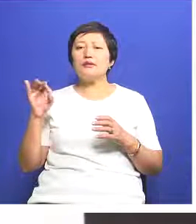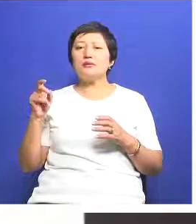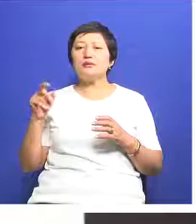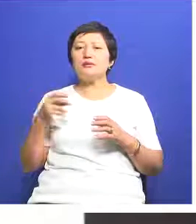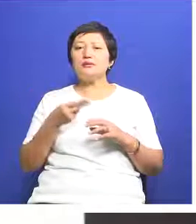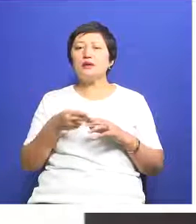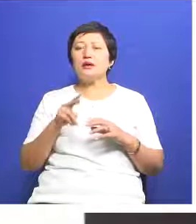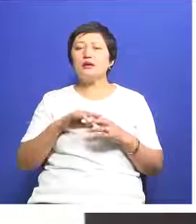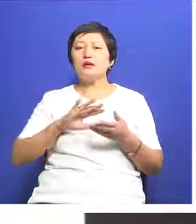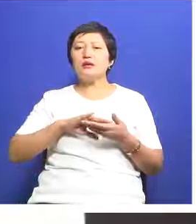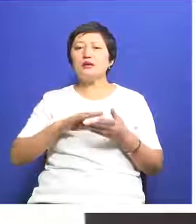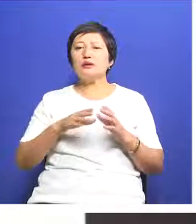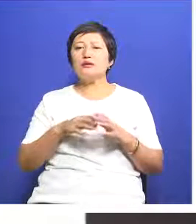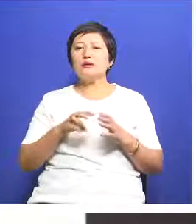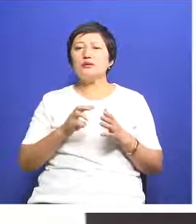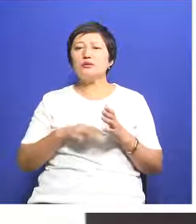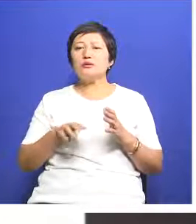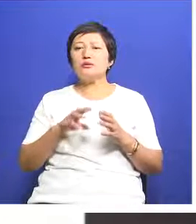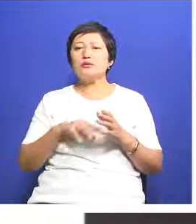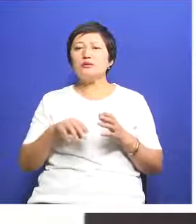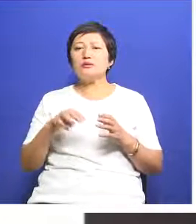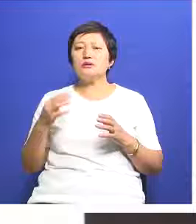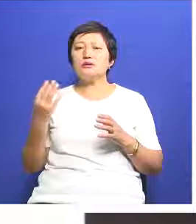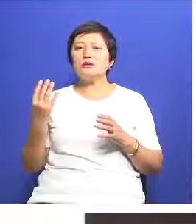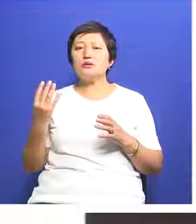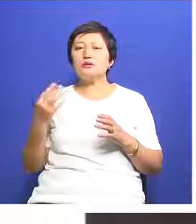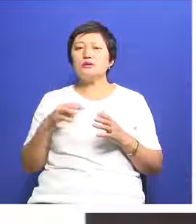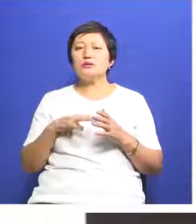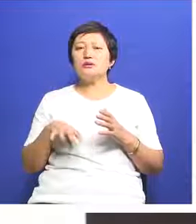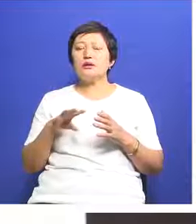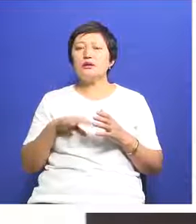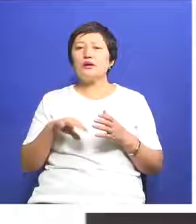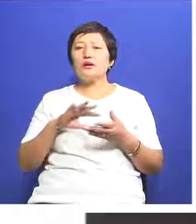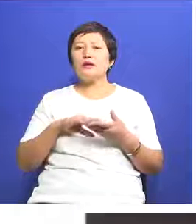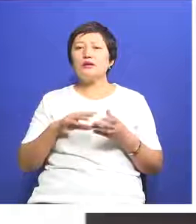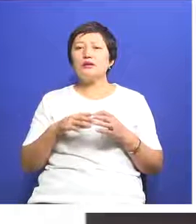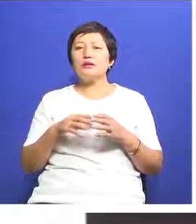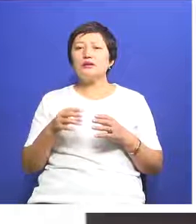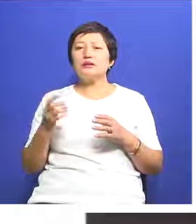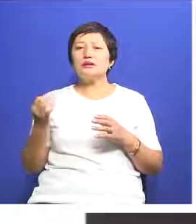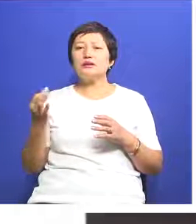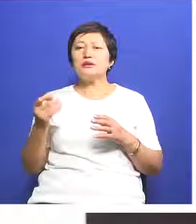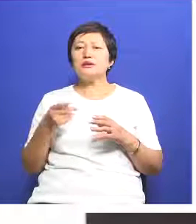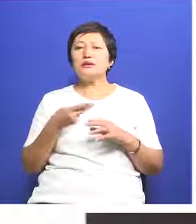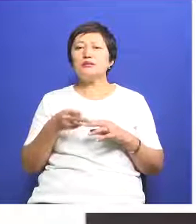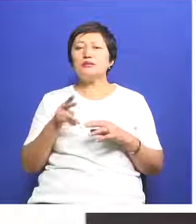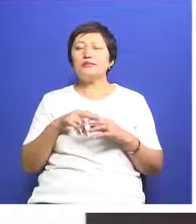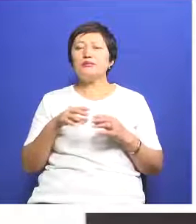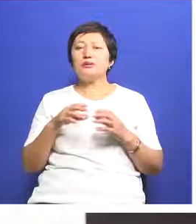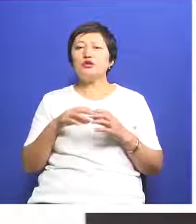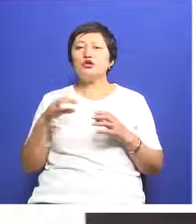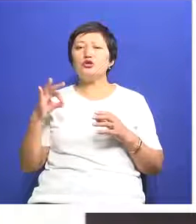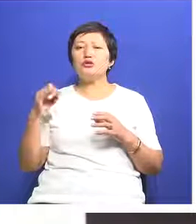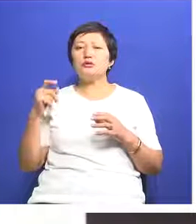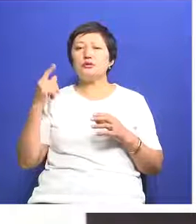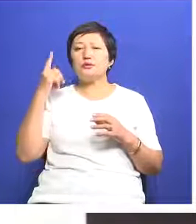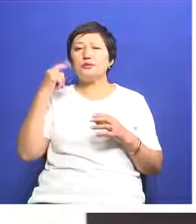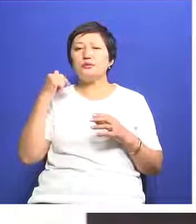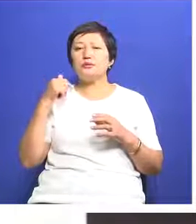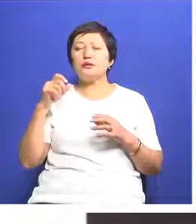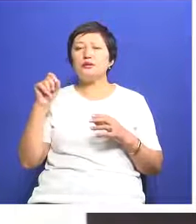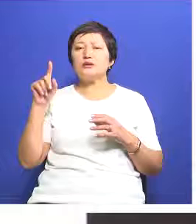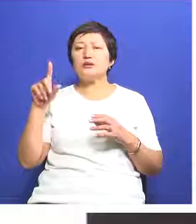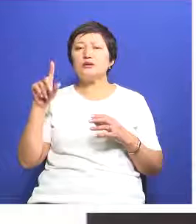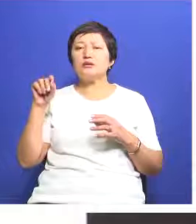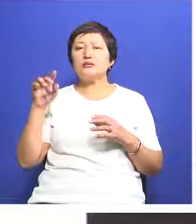ayıp keliştirip, 9000 et aldım ikin, 4000 tenge. Sol siyaqta mümkün işken neler varsa, ben tüsündüm bunu. Jarık boyunca